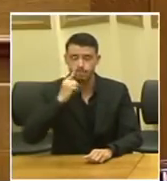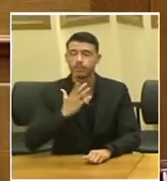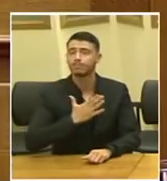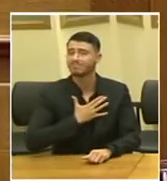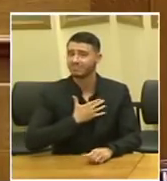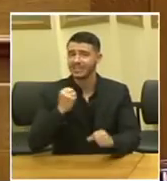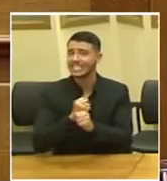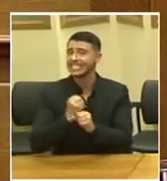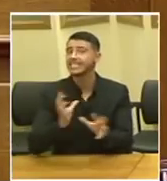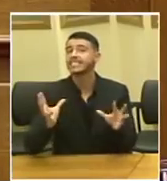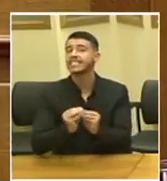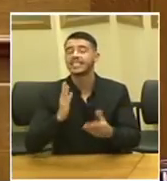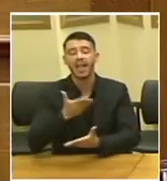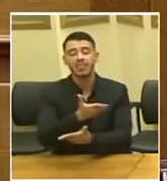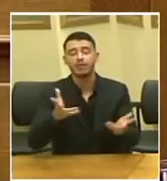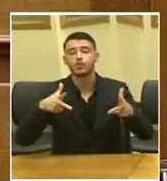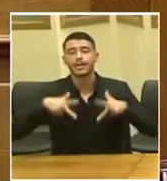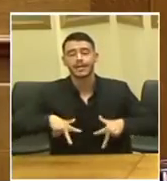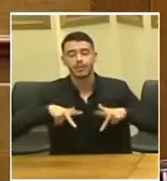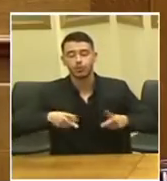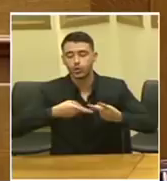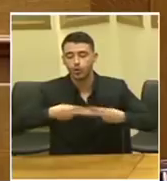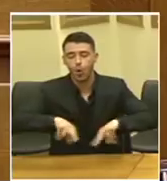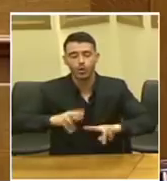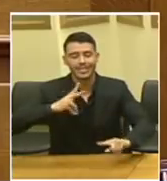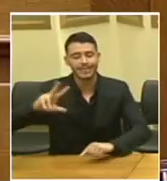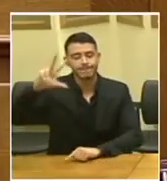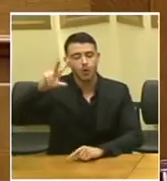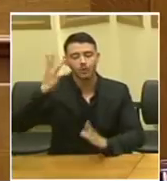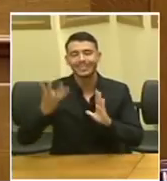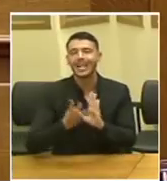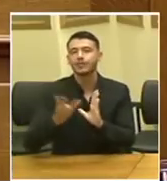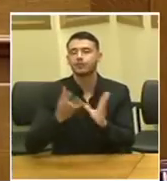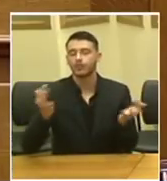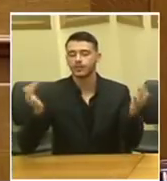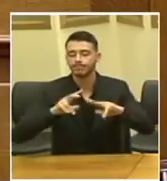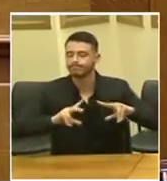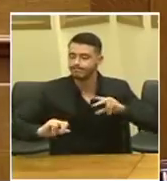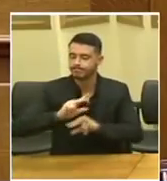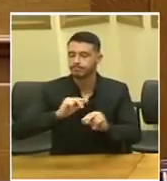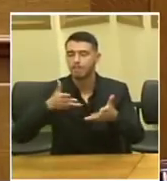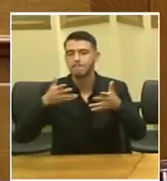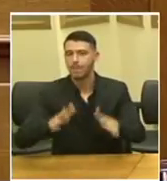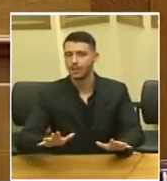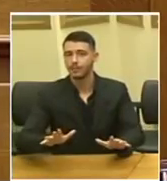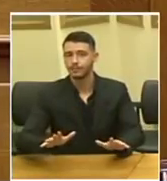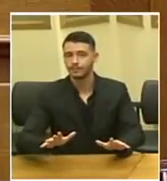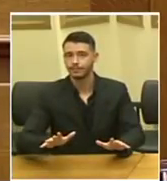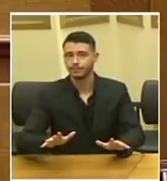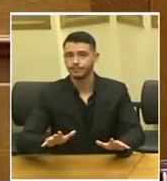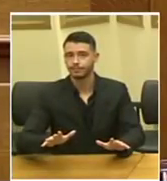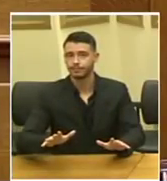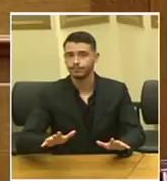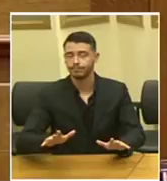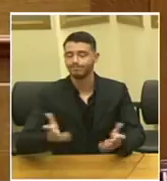μου στο Υπουργικό Συμβούλιο και ιδιαίτερα για τις 4 συνεδριάσεις που κάναμε πάνω στο ζήτημα. Πάνω απ'